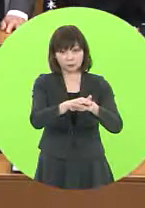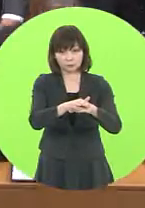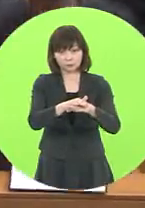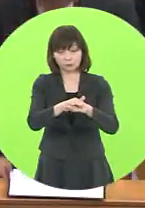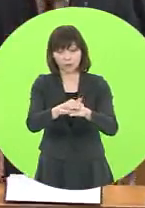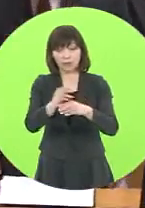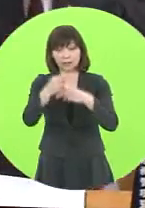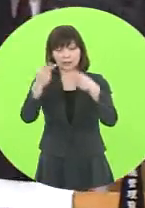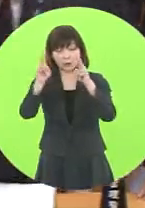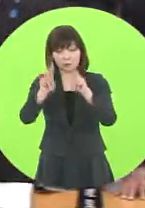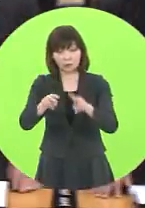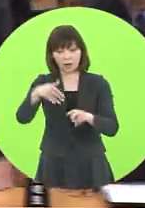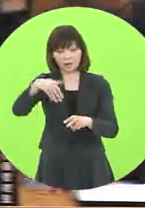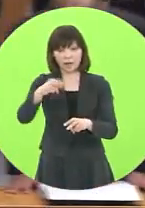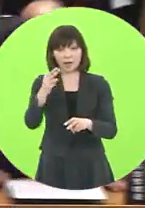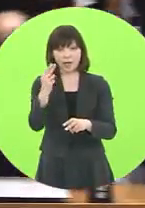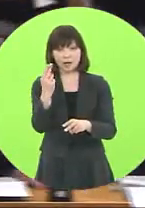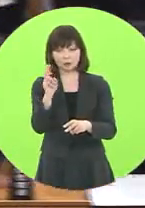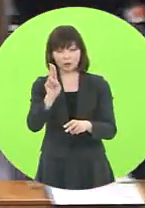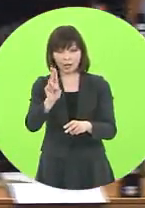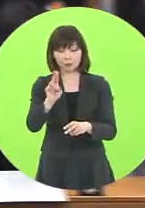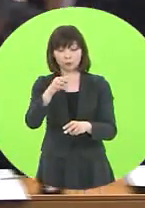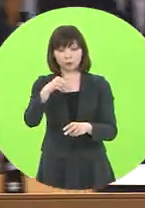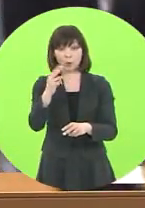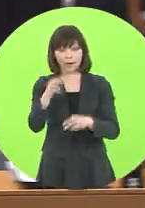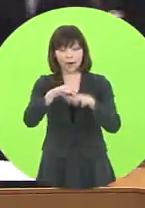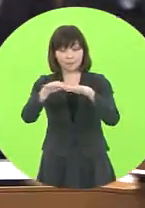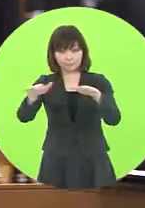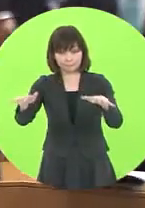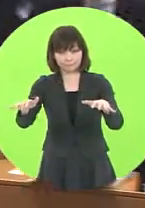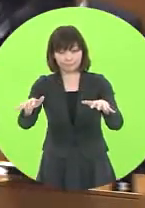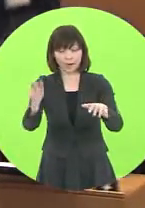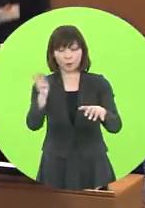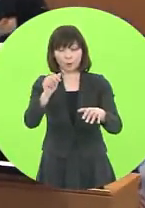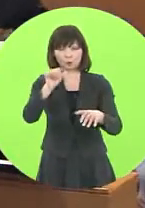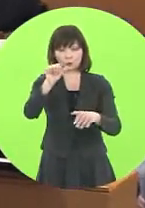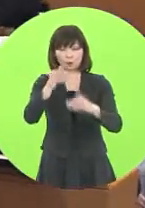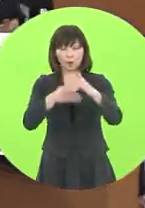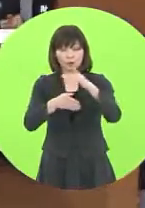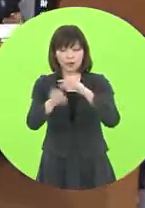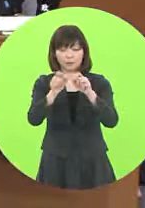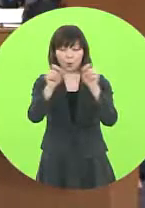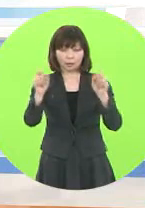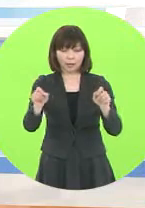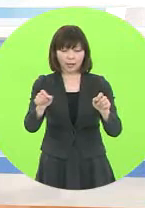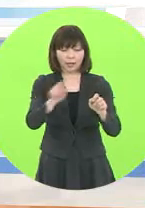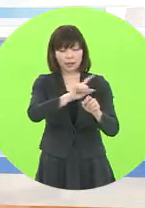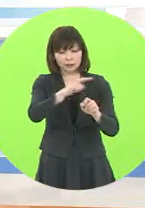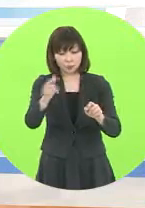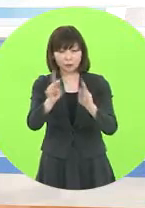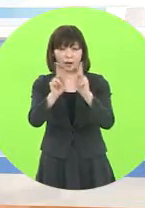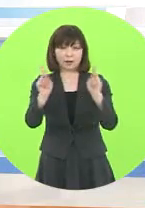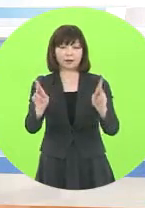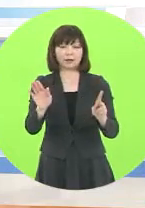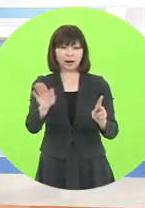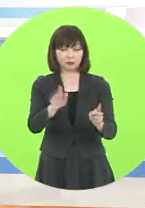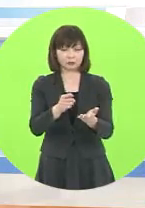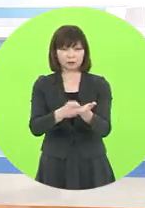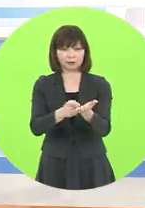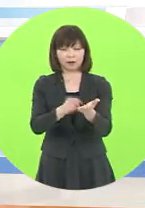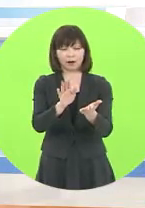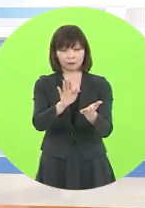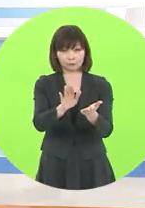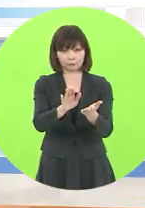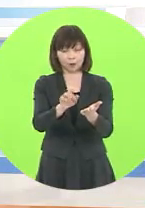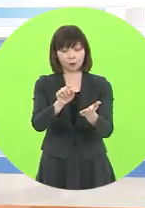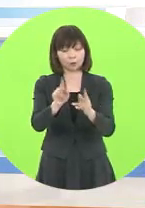ネウボラの全県展開、それに高速5号線問題など多くの課題があると指摘されました。こうした課題